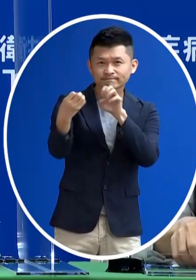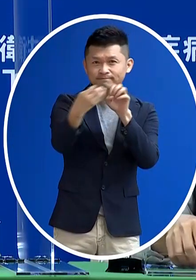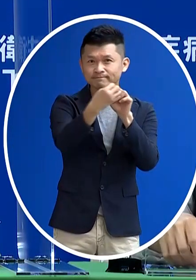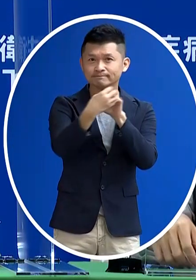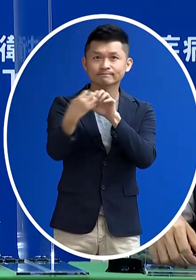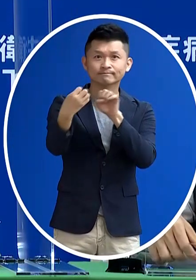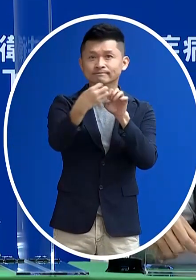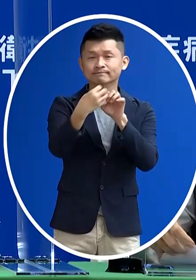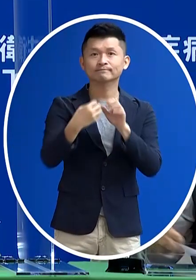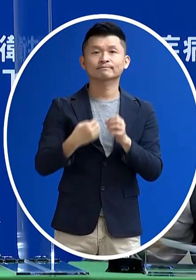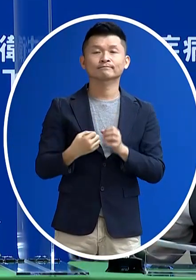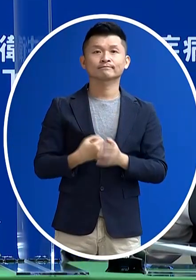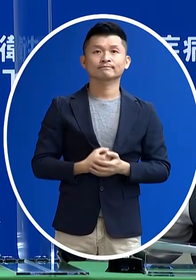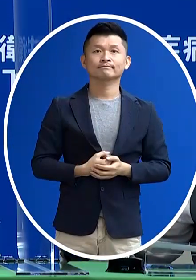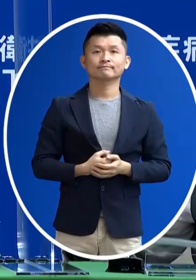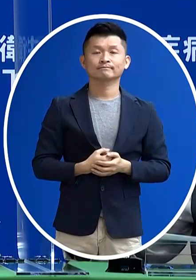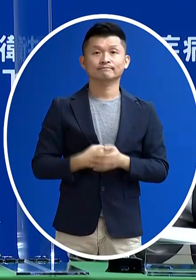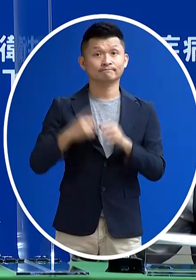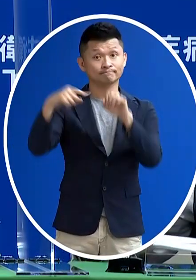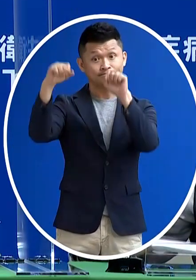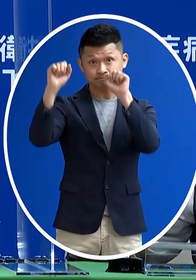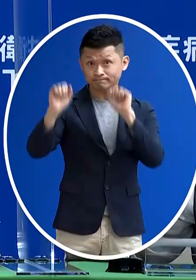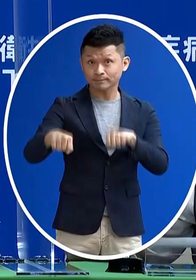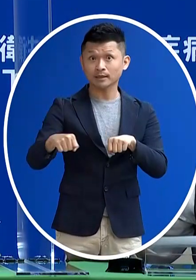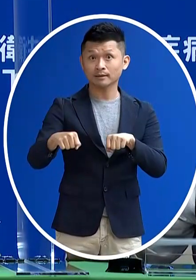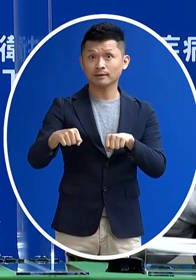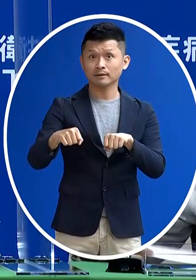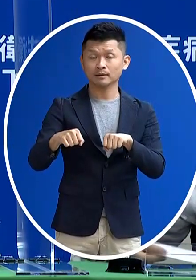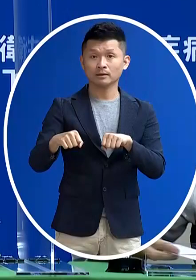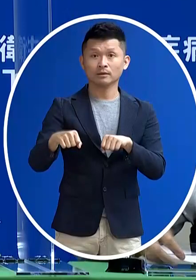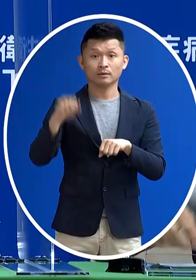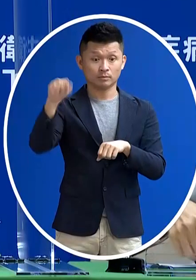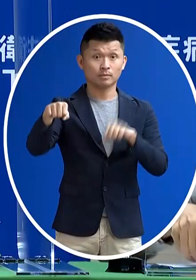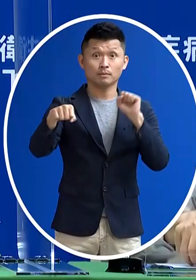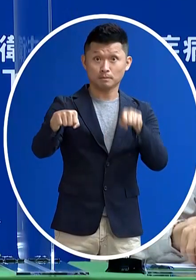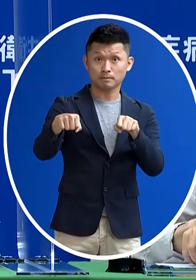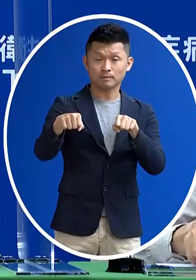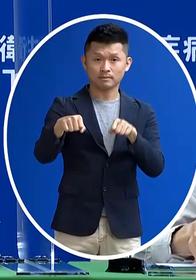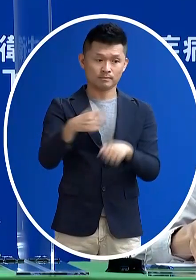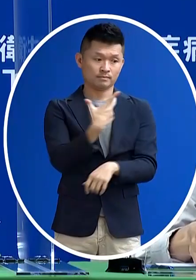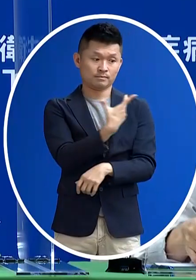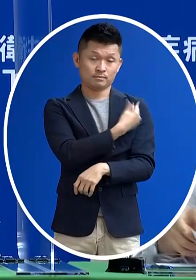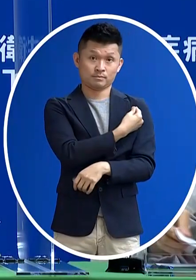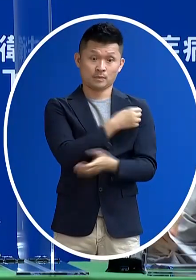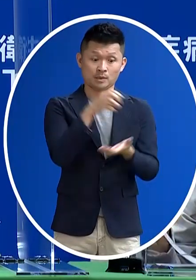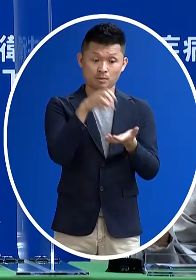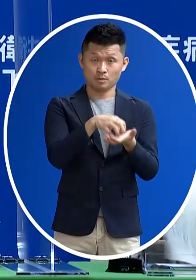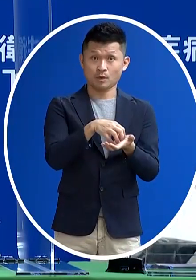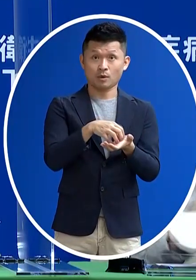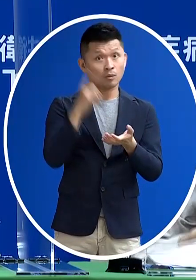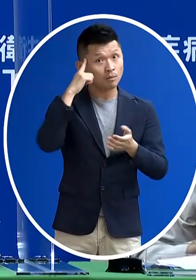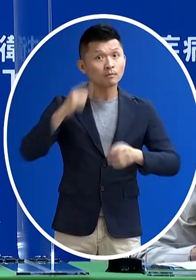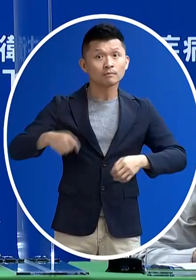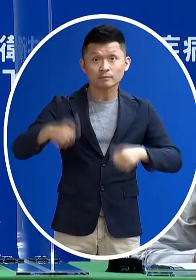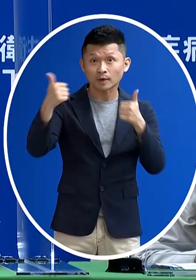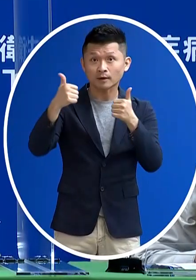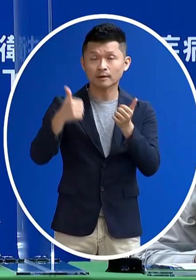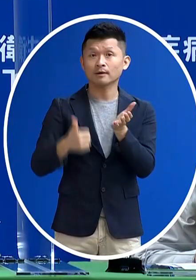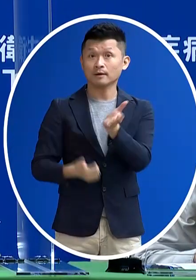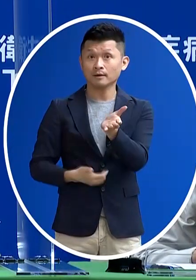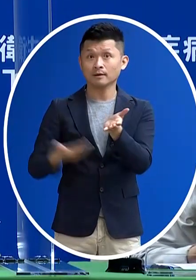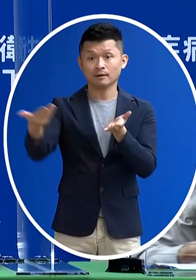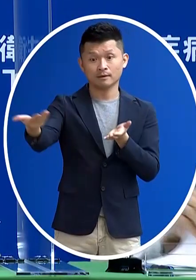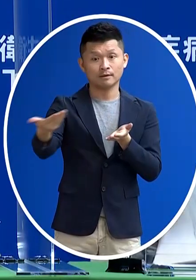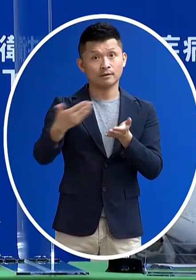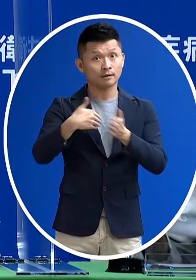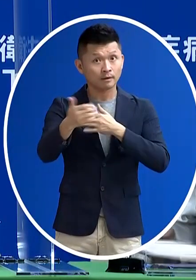证，这个是同意彼此去都同意这样的疫苗接种证明都可以去做使用